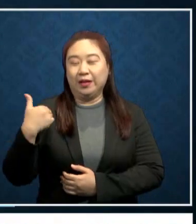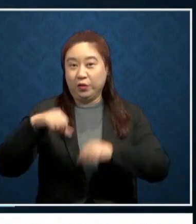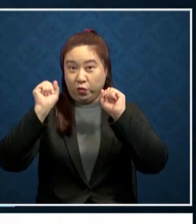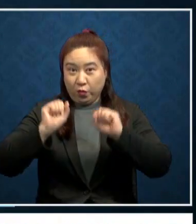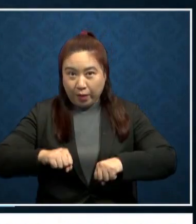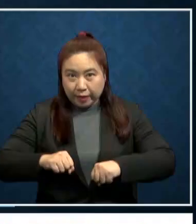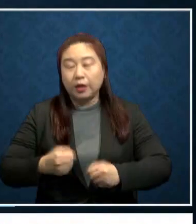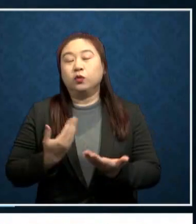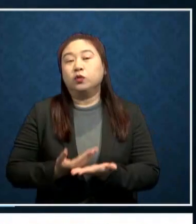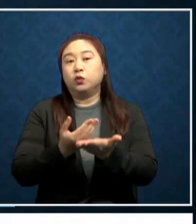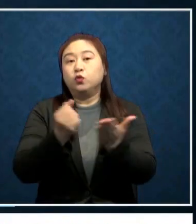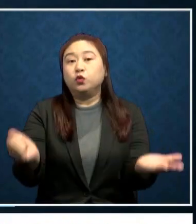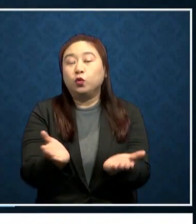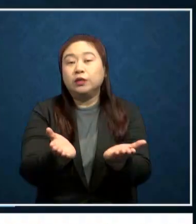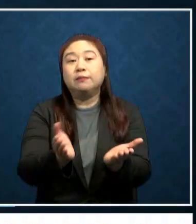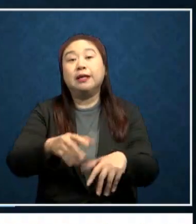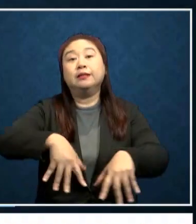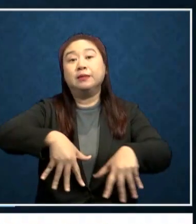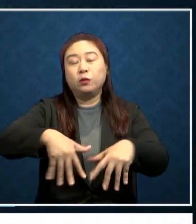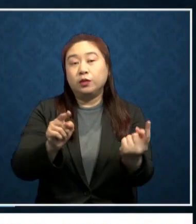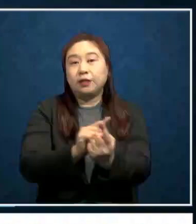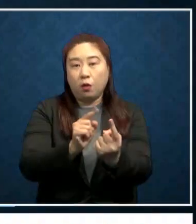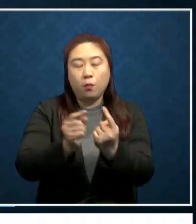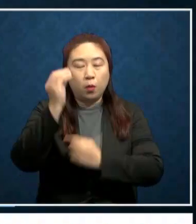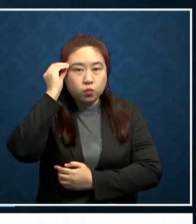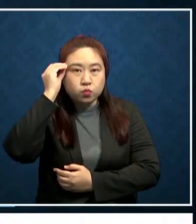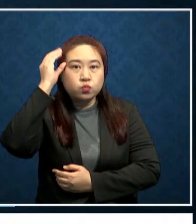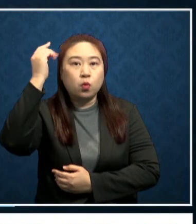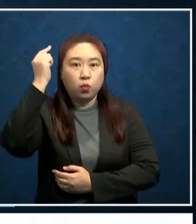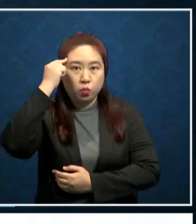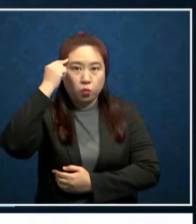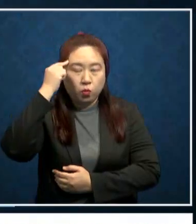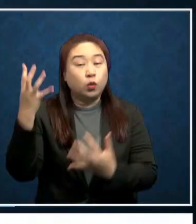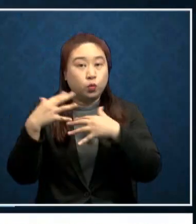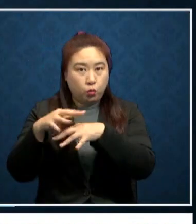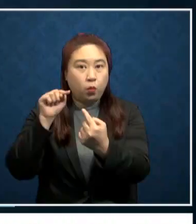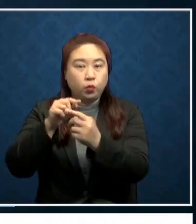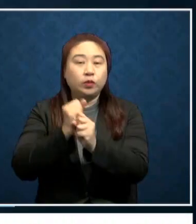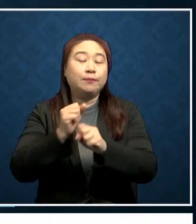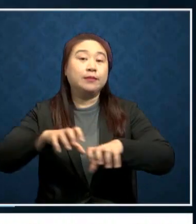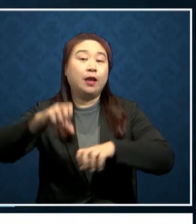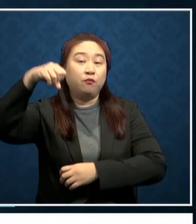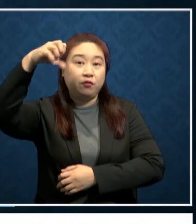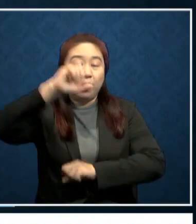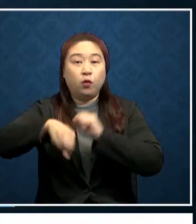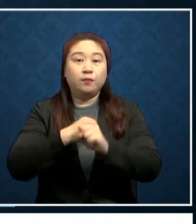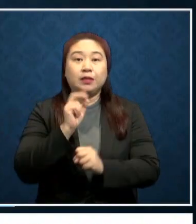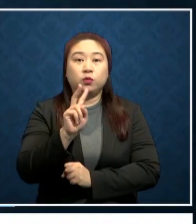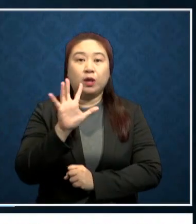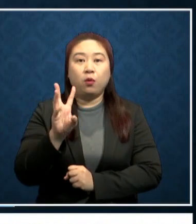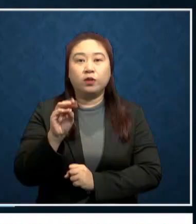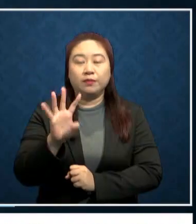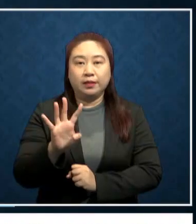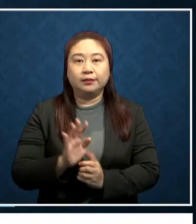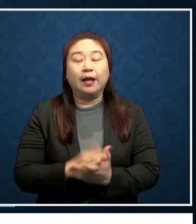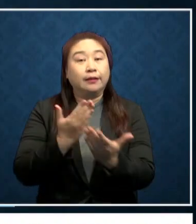ประชาชนให้มีความรู้ความตระหนักแลมีการมีส่วนร่วมด้านไฟฟ้านะครับเอ่อประจำปีก็ประมาณ64